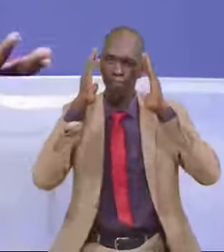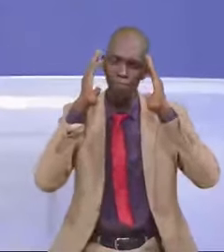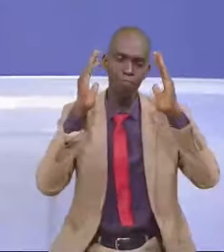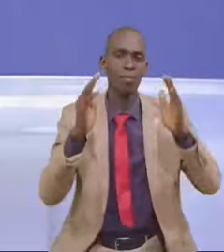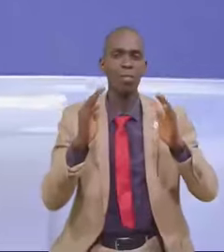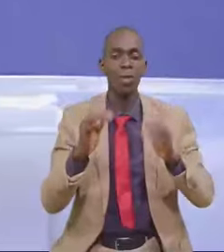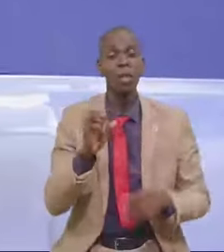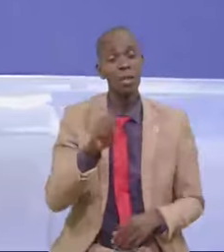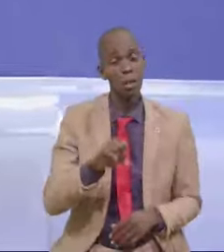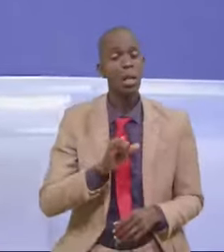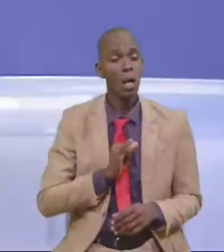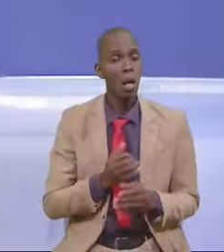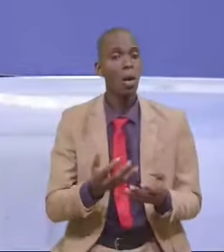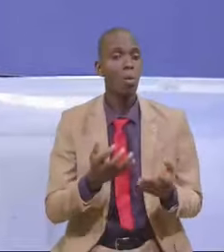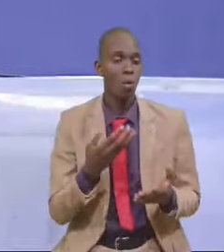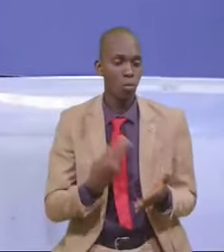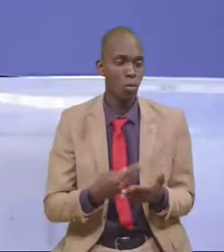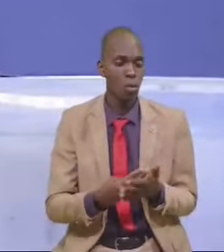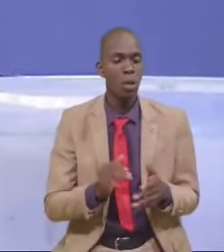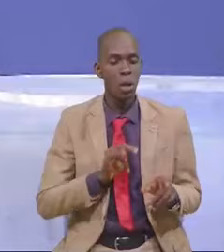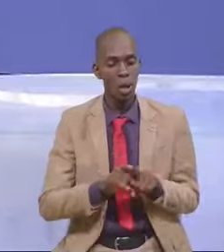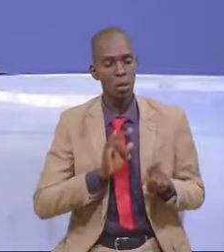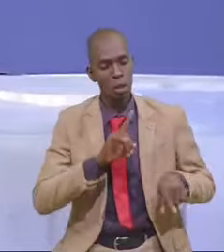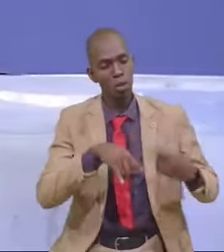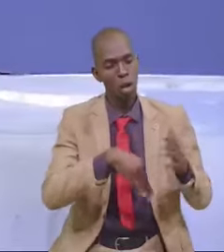Mais comme je veux assumer mon devoir